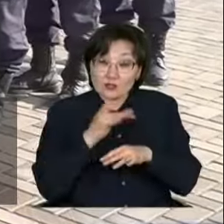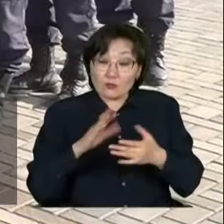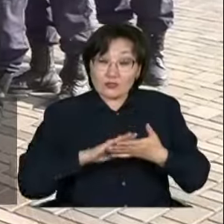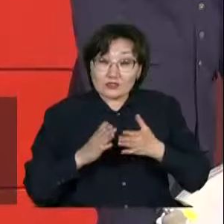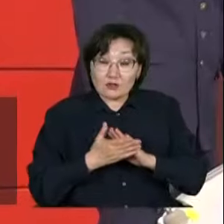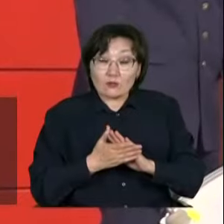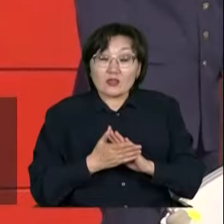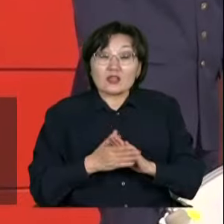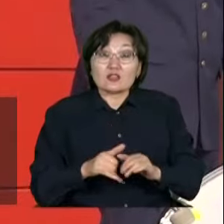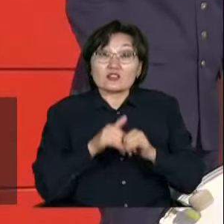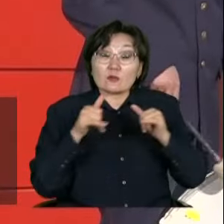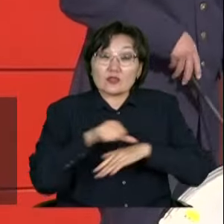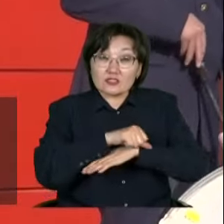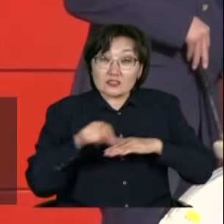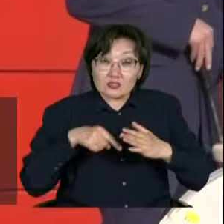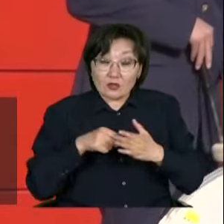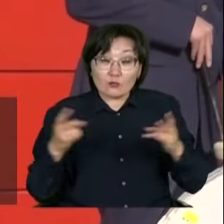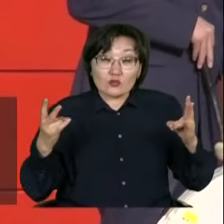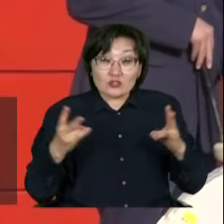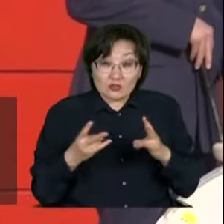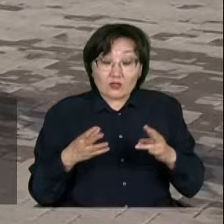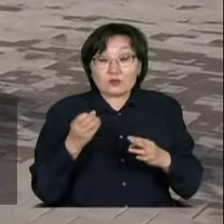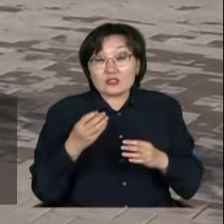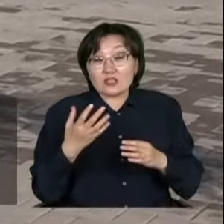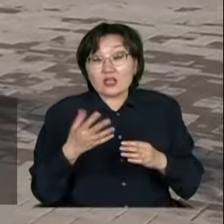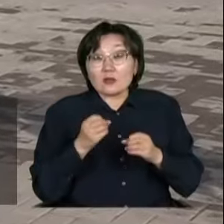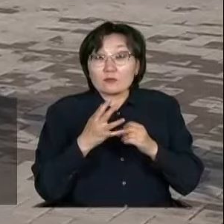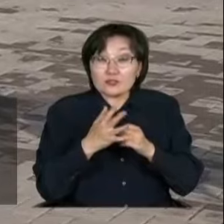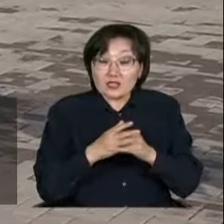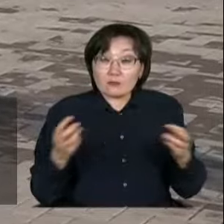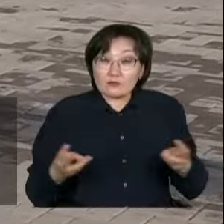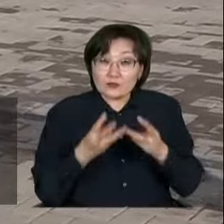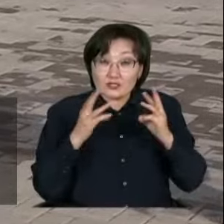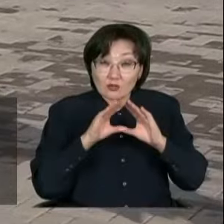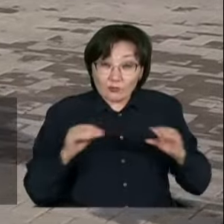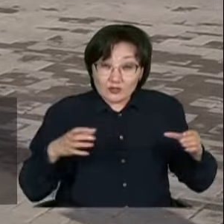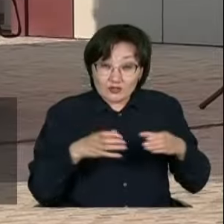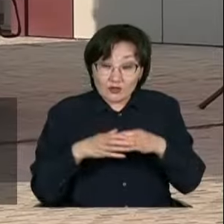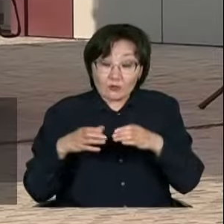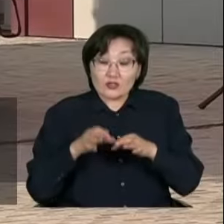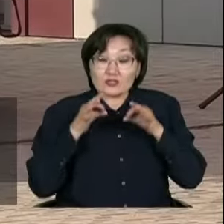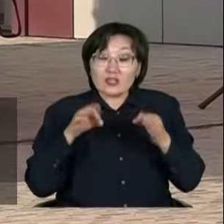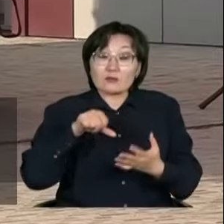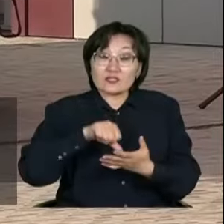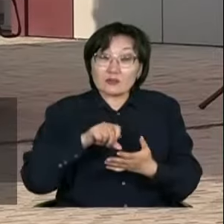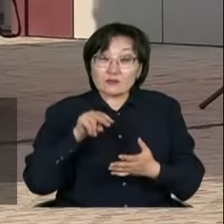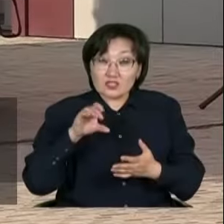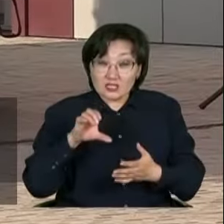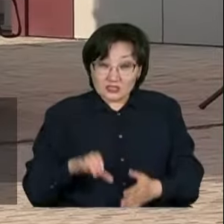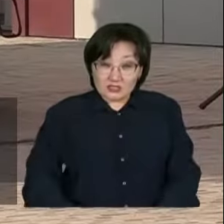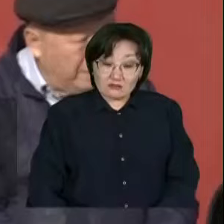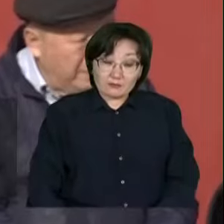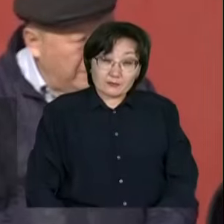условиях бурного роста территории города требуется еще 15 пожарных депо, отметили представители МЧС.